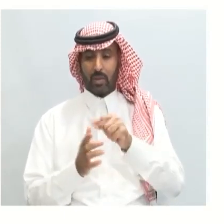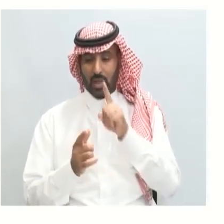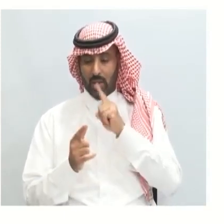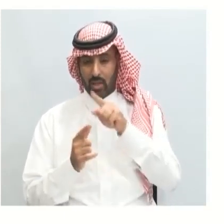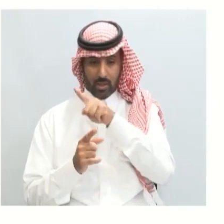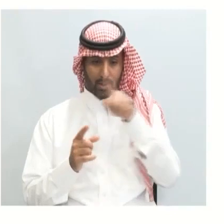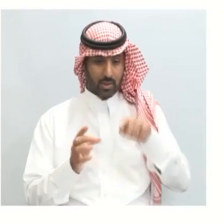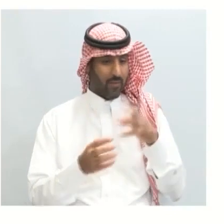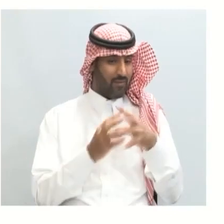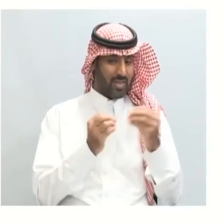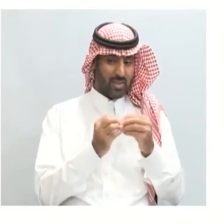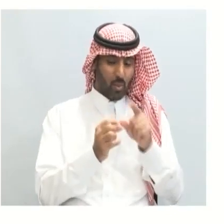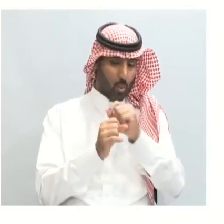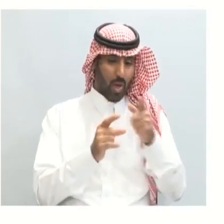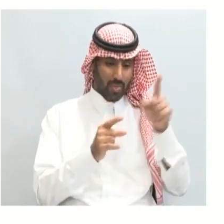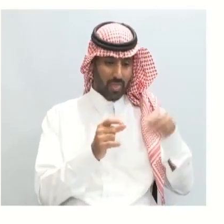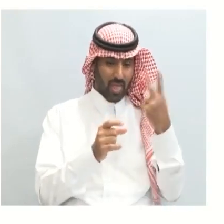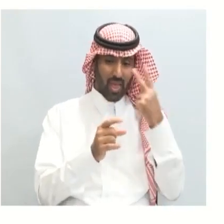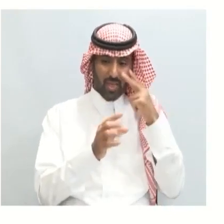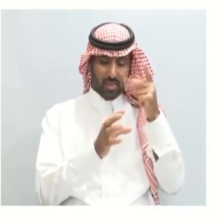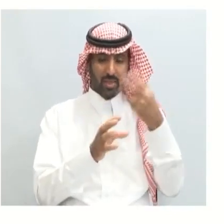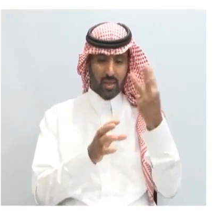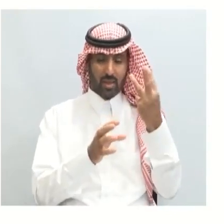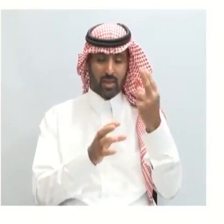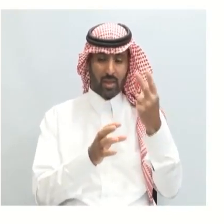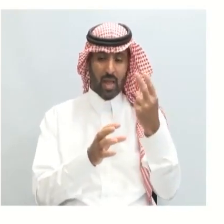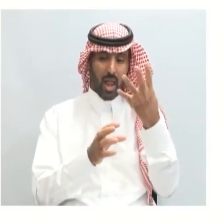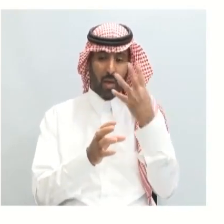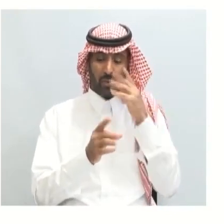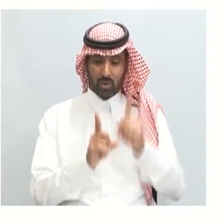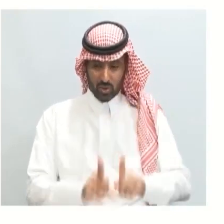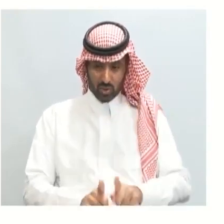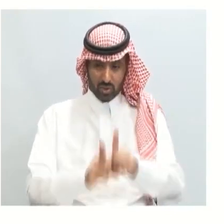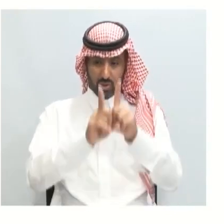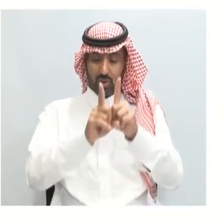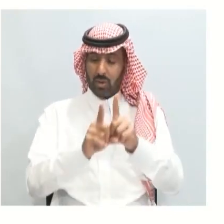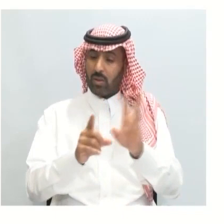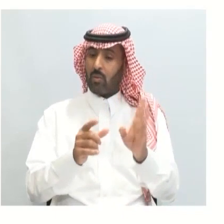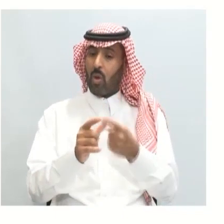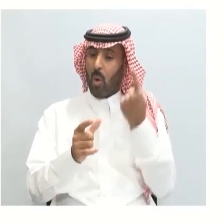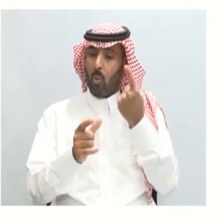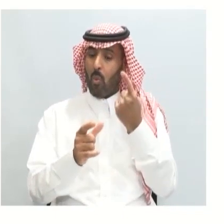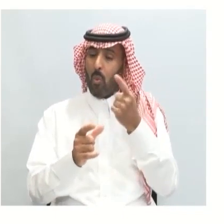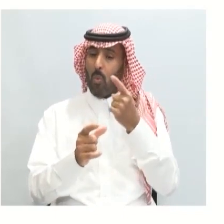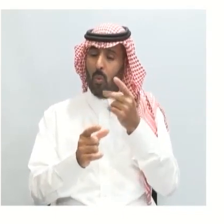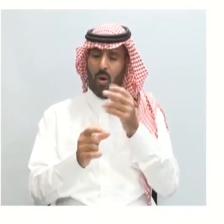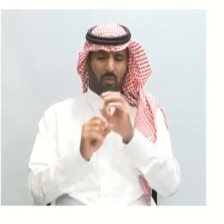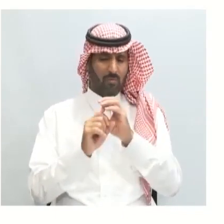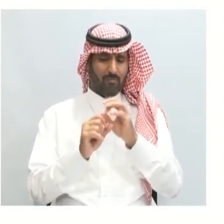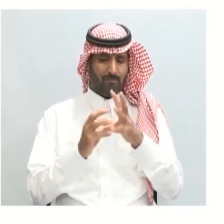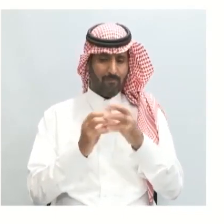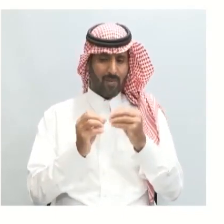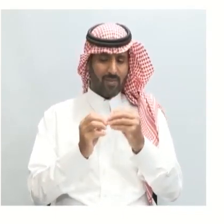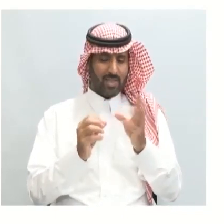البياني فسر لماذا يوضح الرسم البياني الثاني في الشكل اثنين ا تناسب طردي مباشر في حين لا يمثل الرسم البياني الاول ذلك